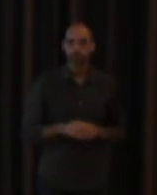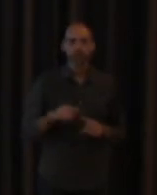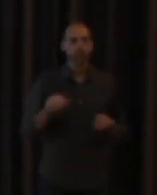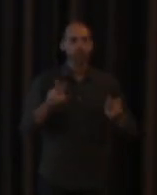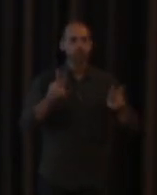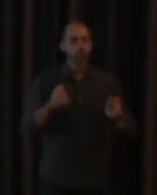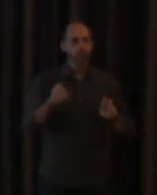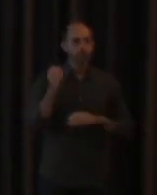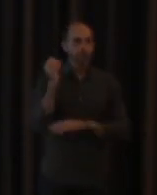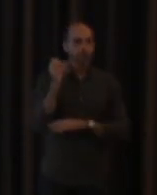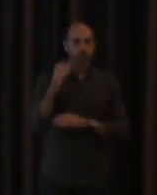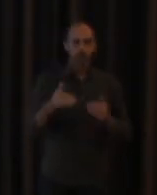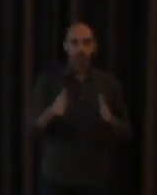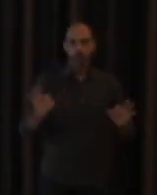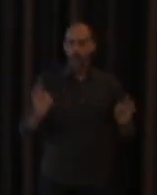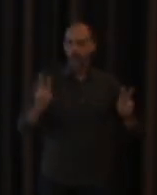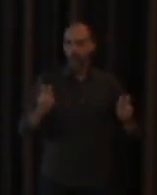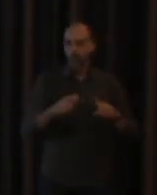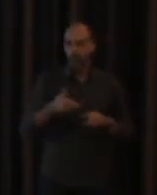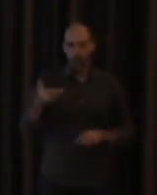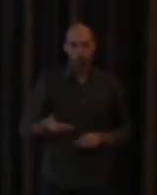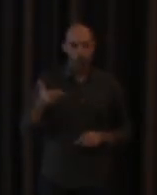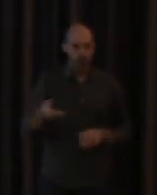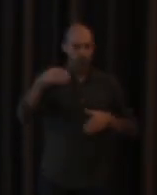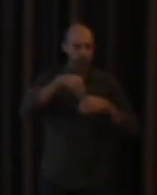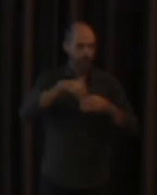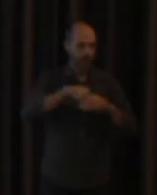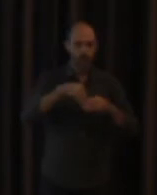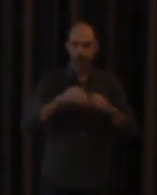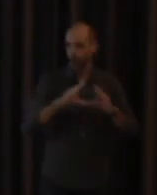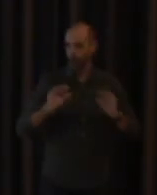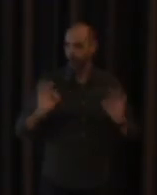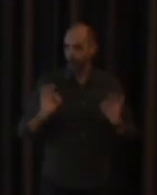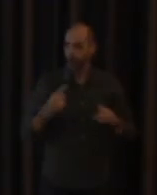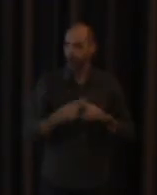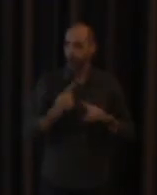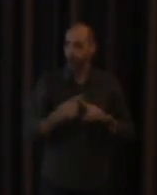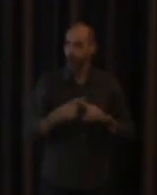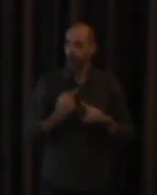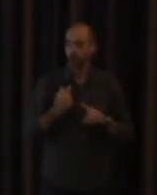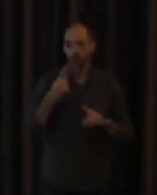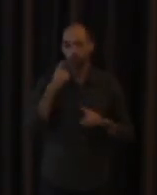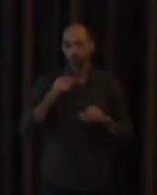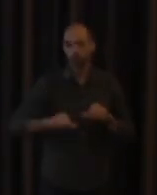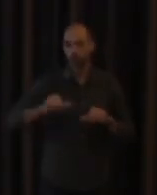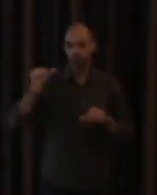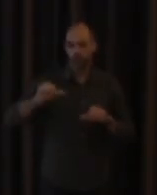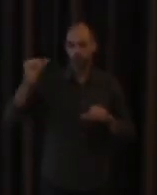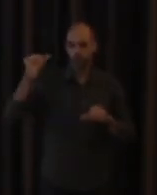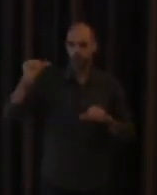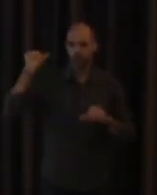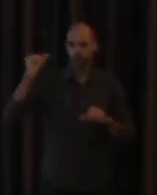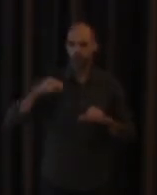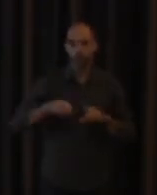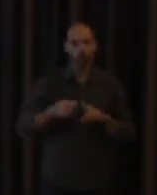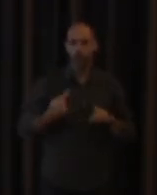és un acte que és important dins de la vida acadèmica de les facultats, perquè és un acte que té una tradició molt llarga i que marca